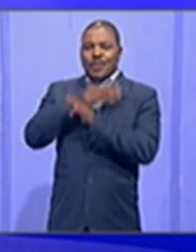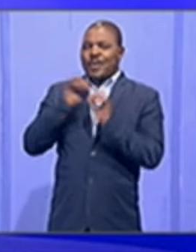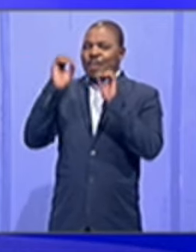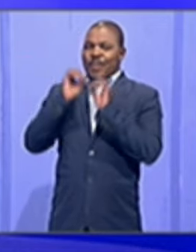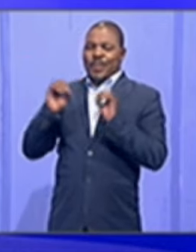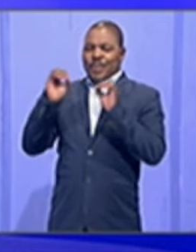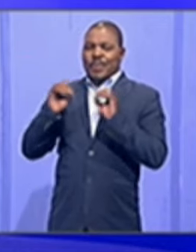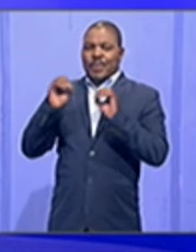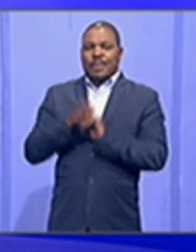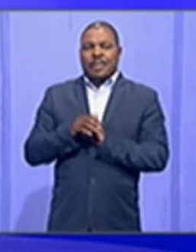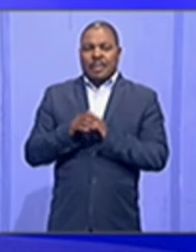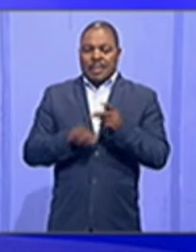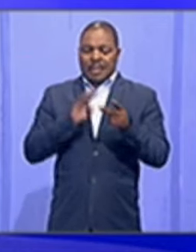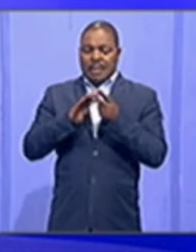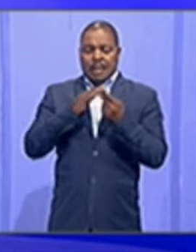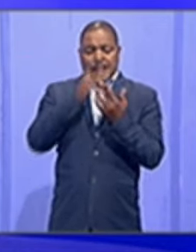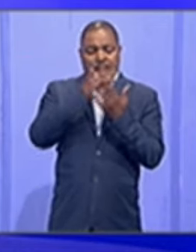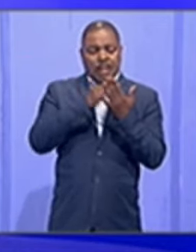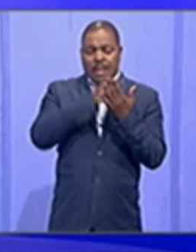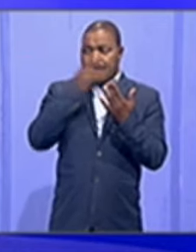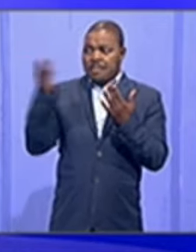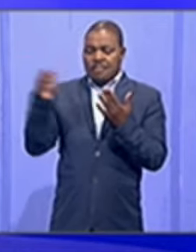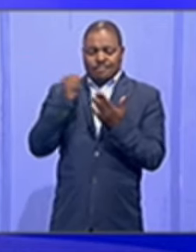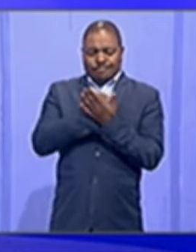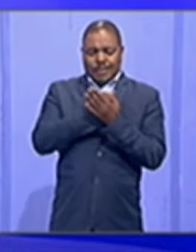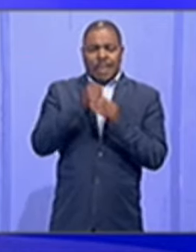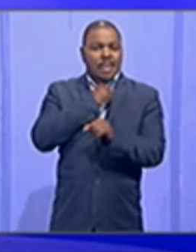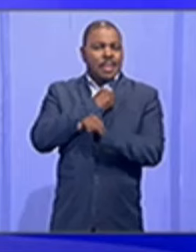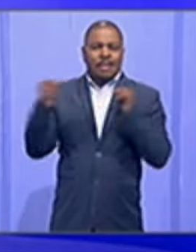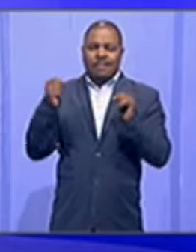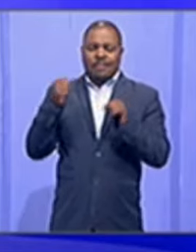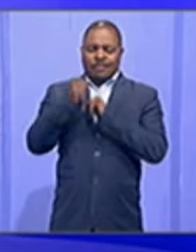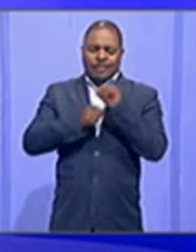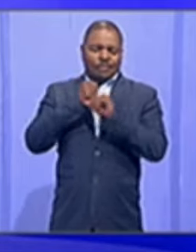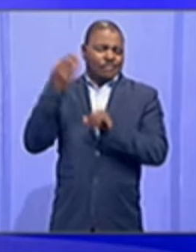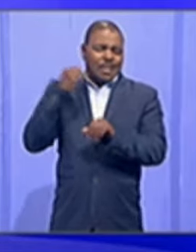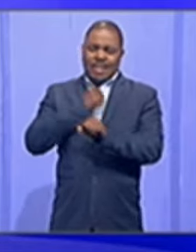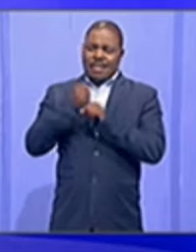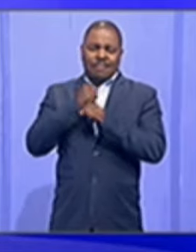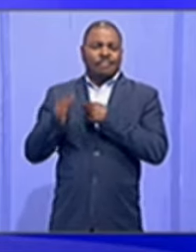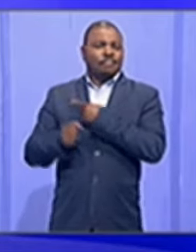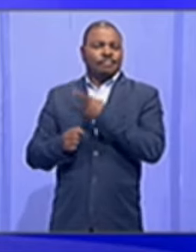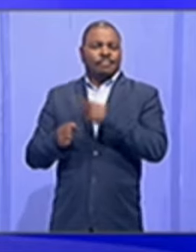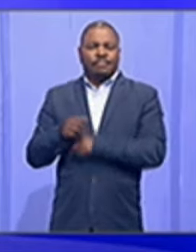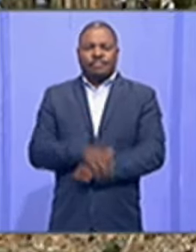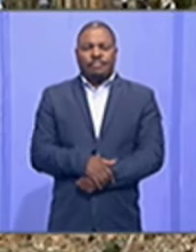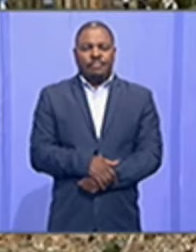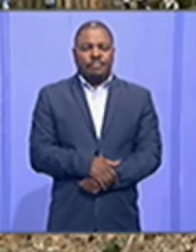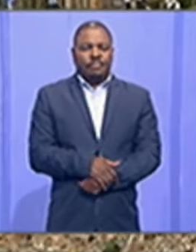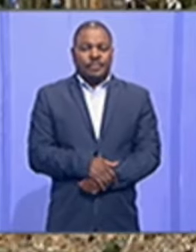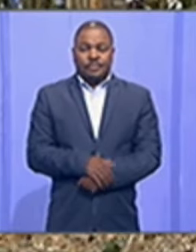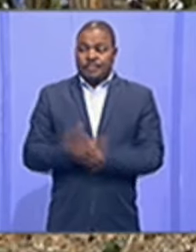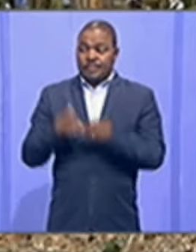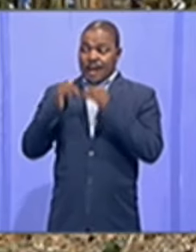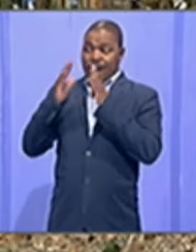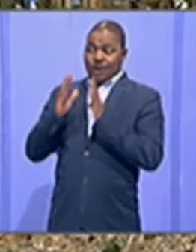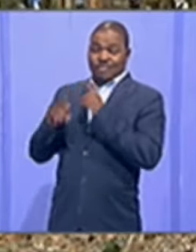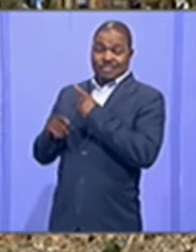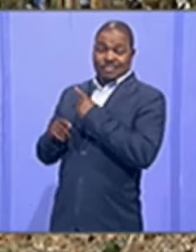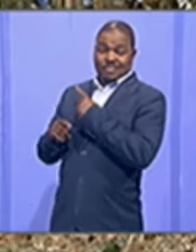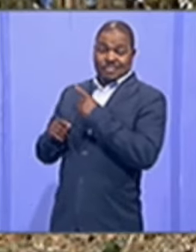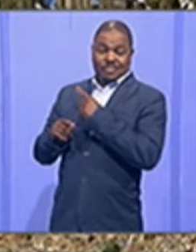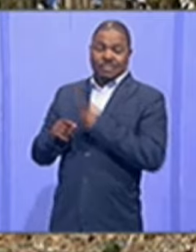holega e bile ba selanang la batho ba o ba ngwadisitse go dintlo yona mengwa geng nyeo Tseno ke dintlo tseo baagi ba